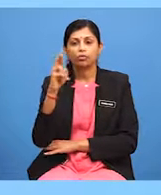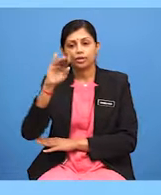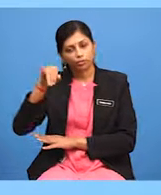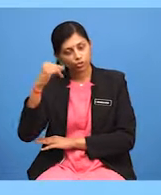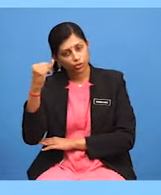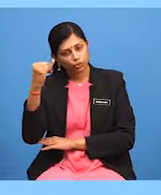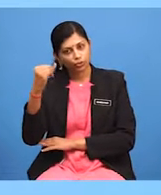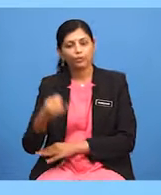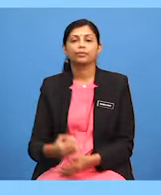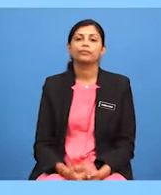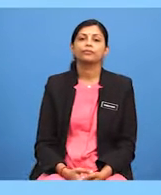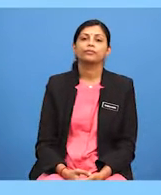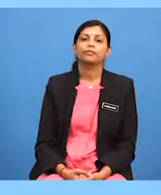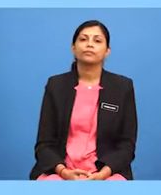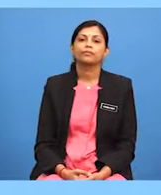10,000 Joule.